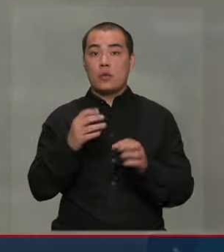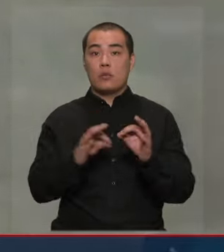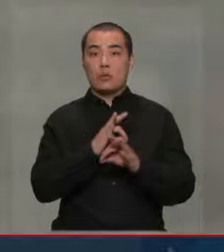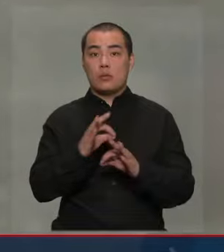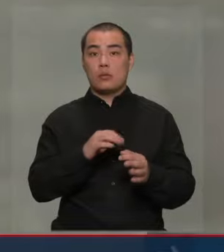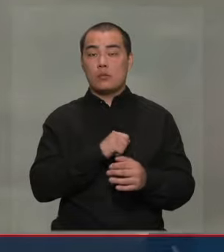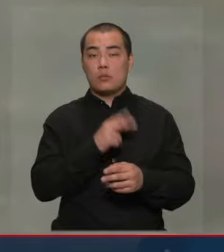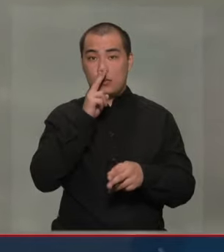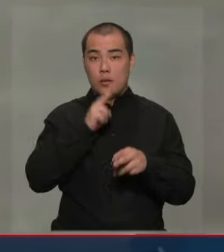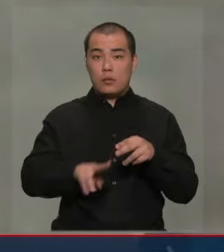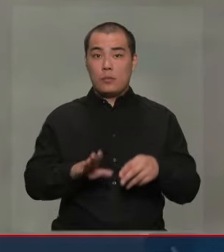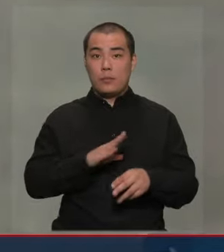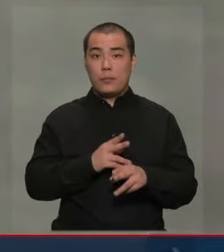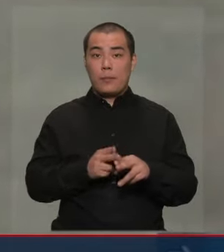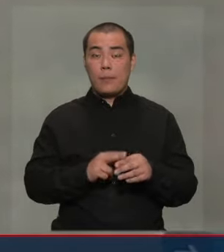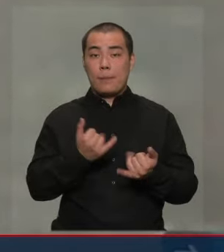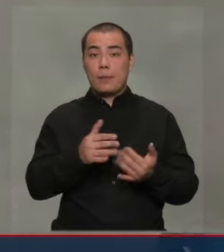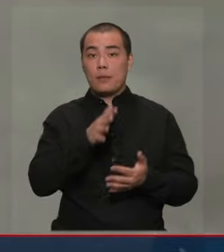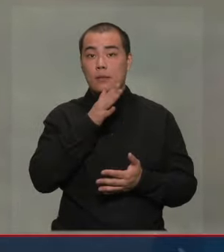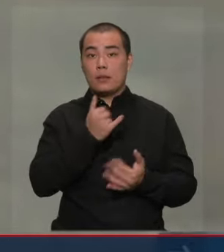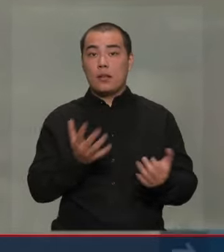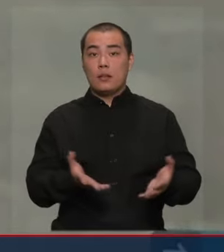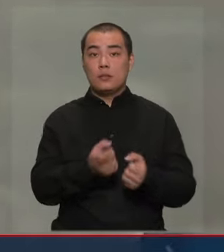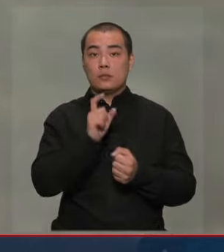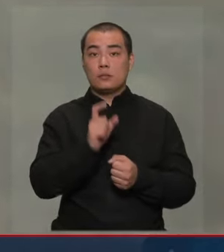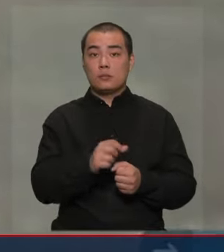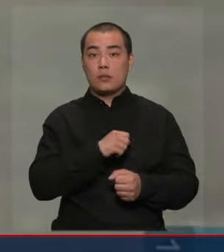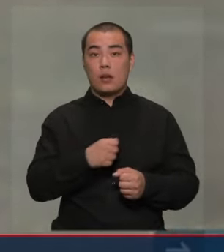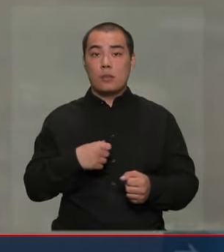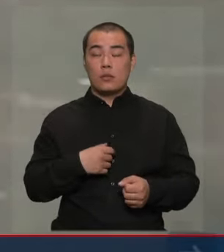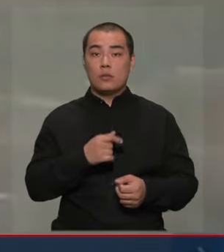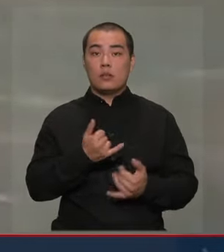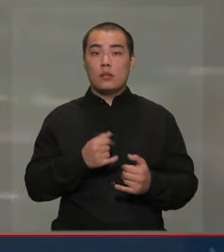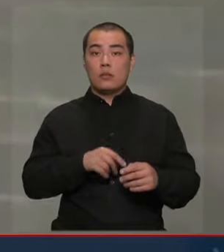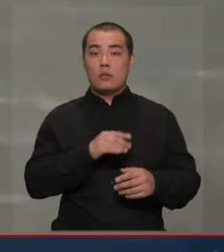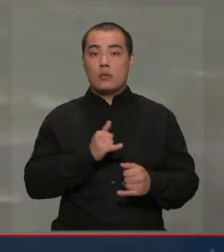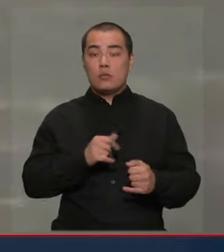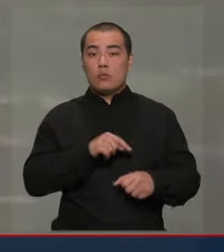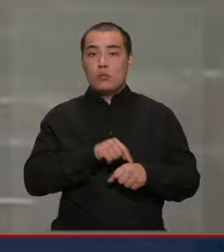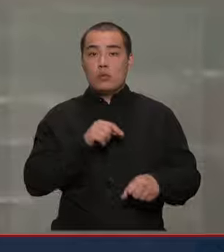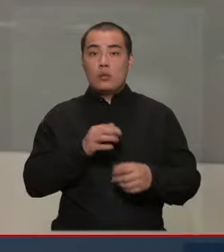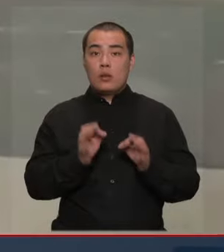бері хабарсыз кеткен. Қазіргі уақытта табылған азаматтың жағдайы бір қалыпты, ол